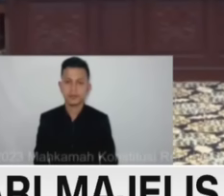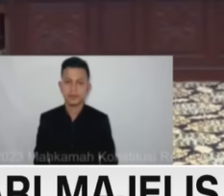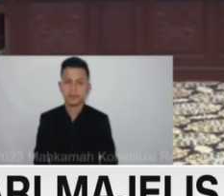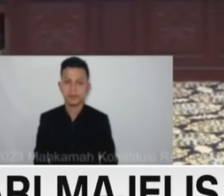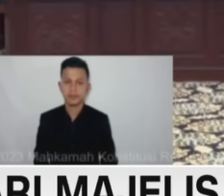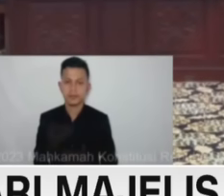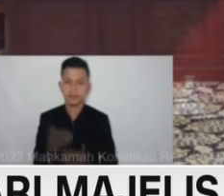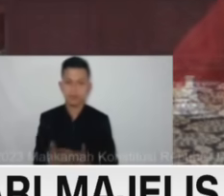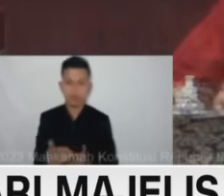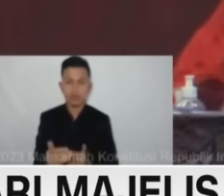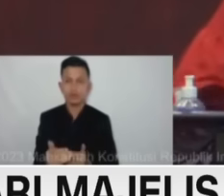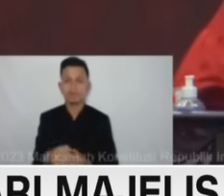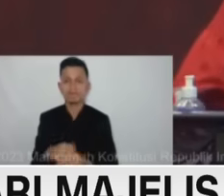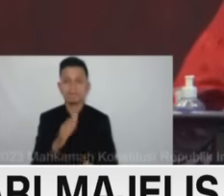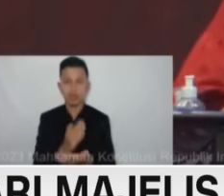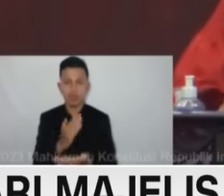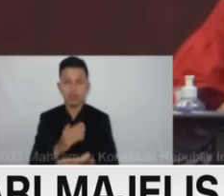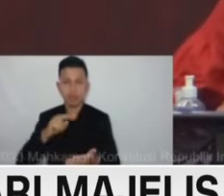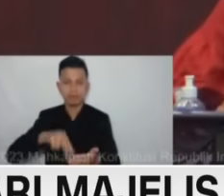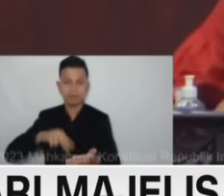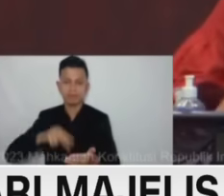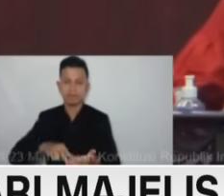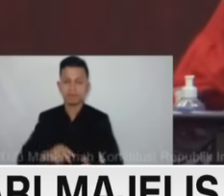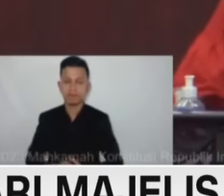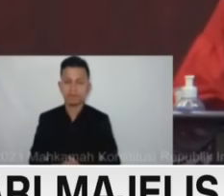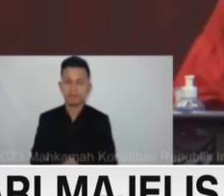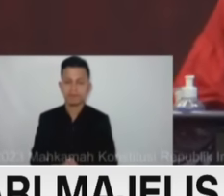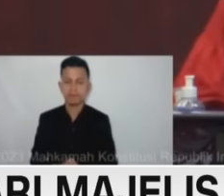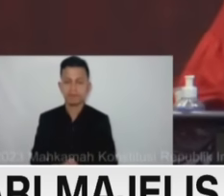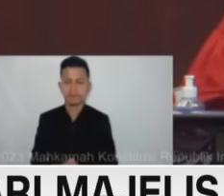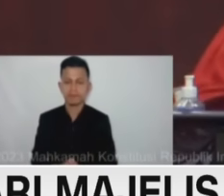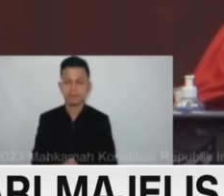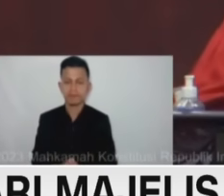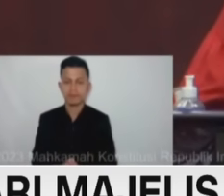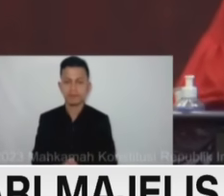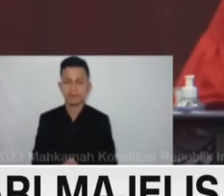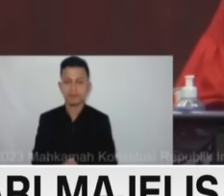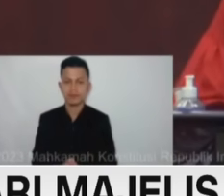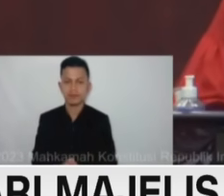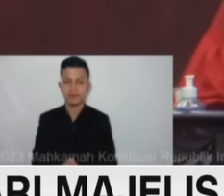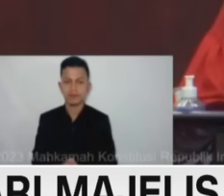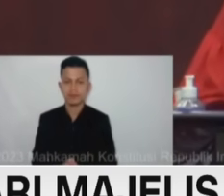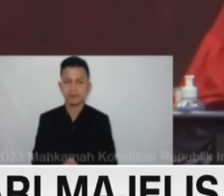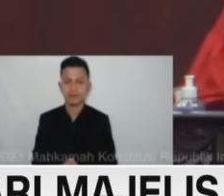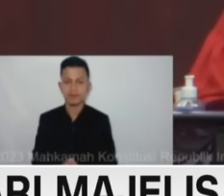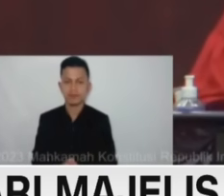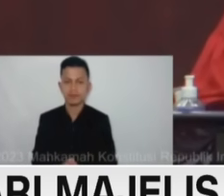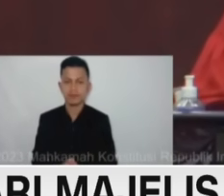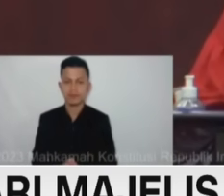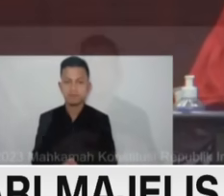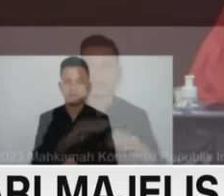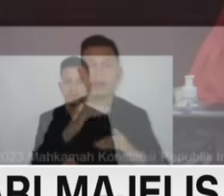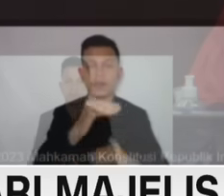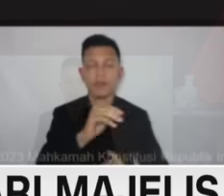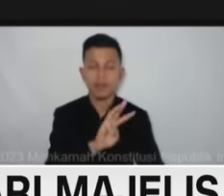keputusan ada misalnya ee apa dalam rapat permusyawaratan Hakim ee apa ada ada kebuntuan